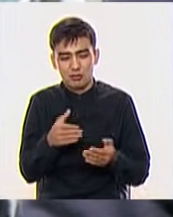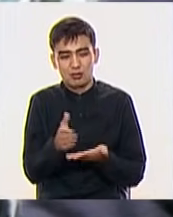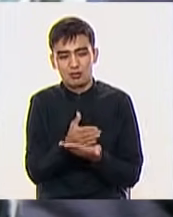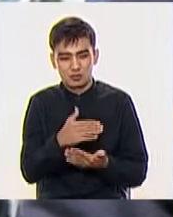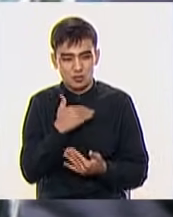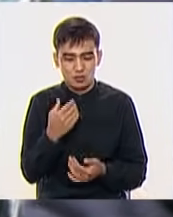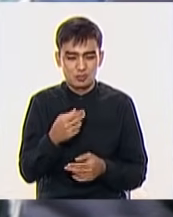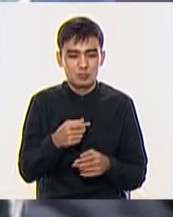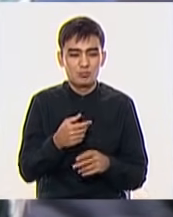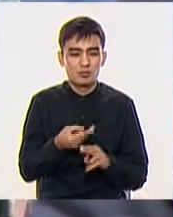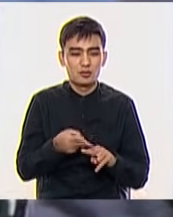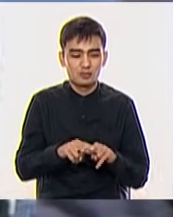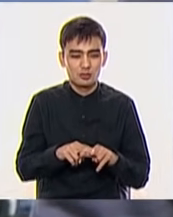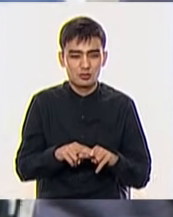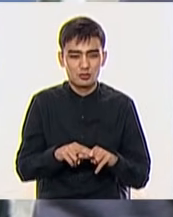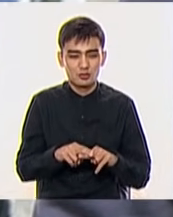что